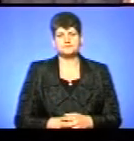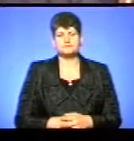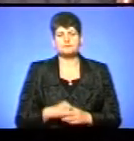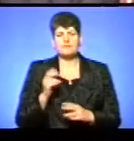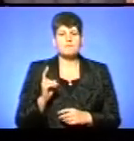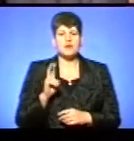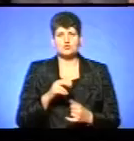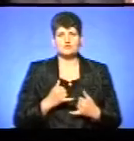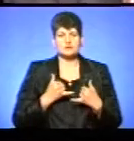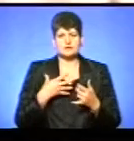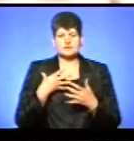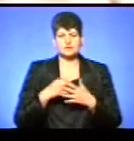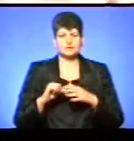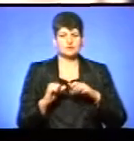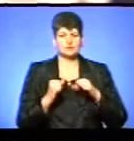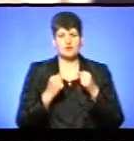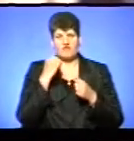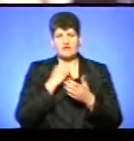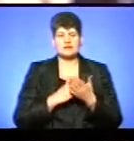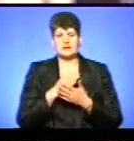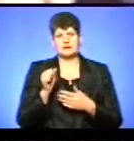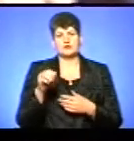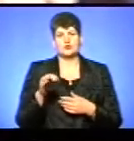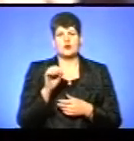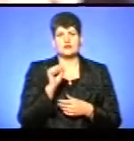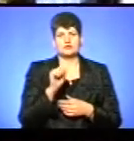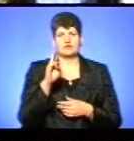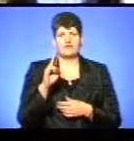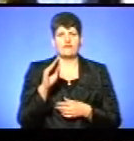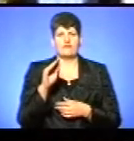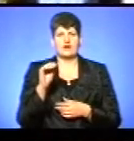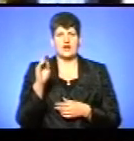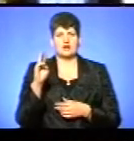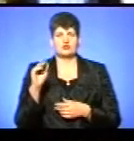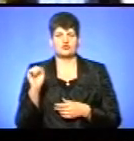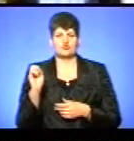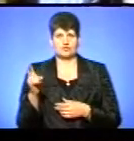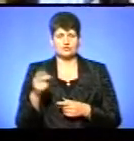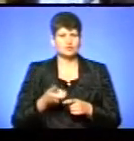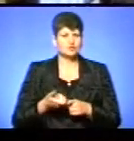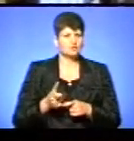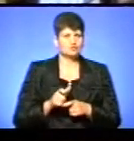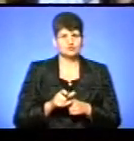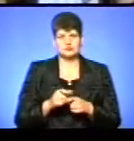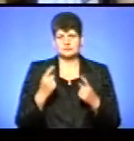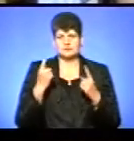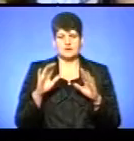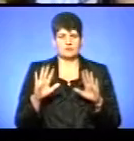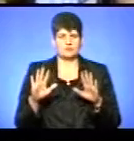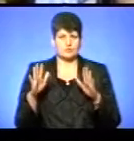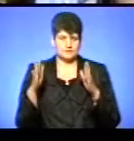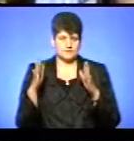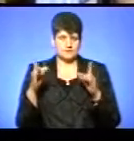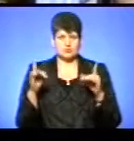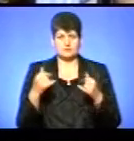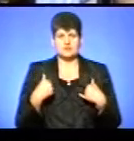Прийшов шанувати своїх побратимів ветеран АТО Анатолій Фешук. Дуже така знакова подія, що